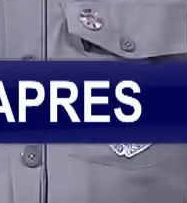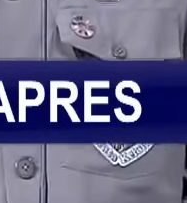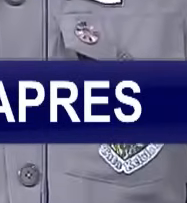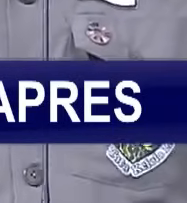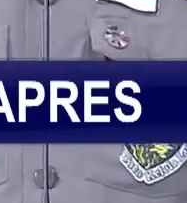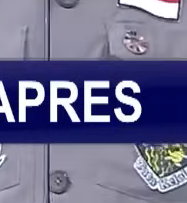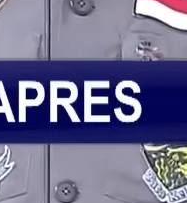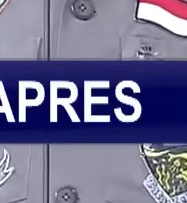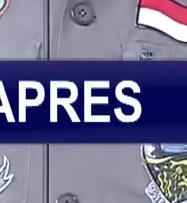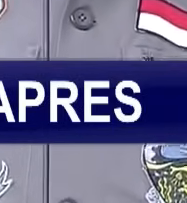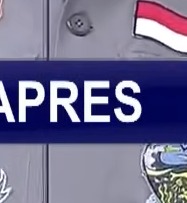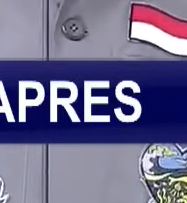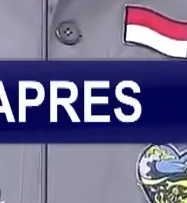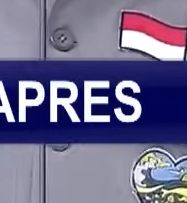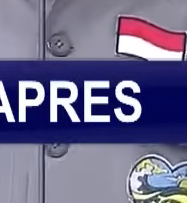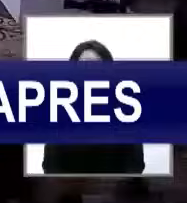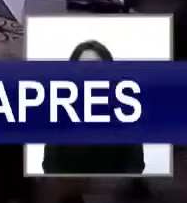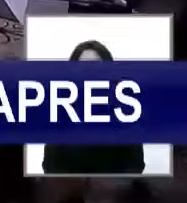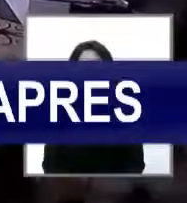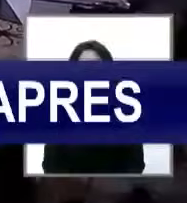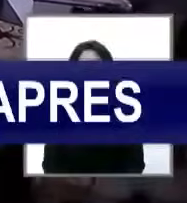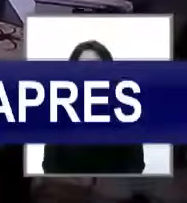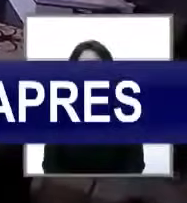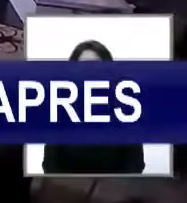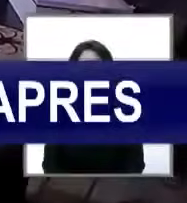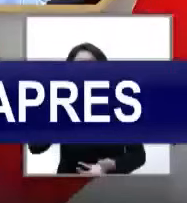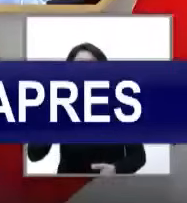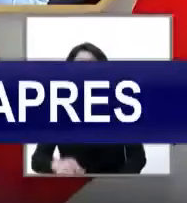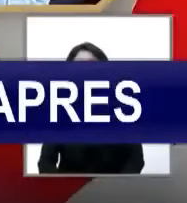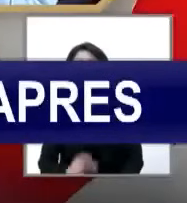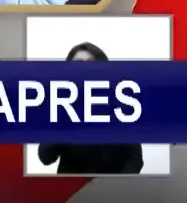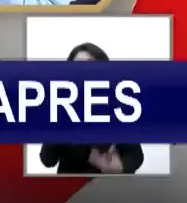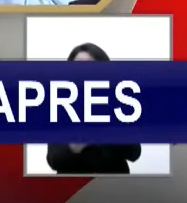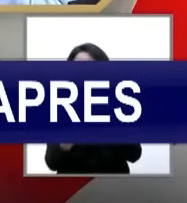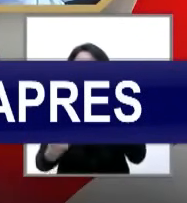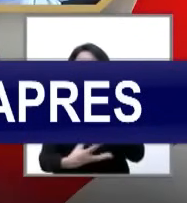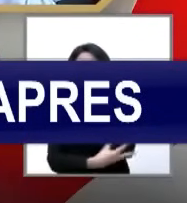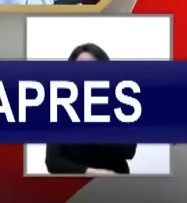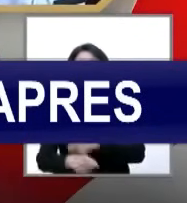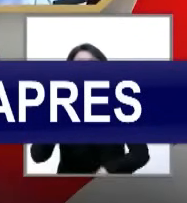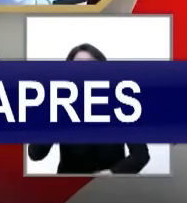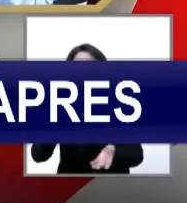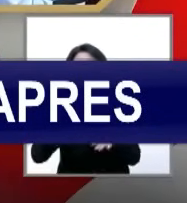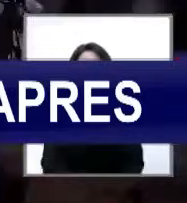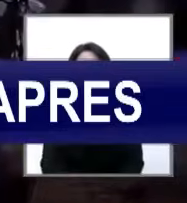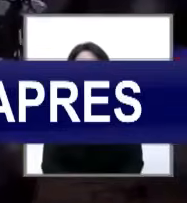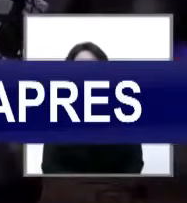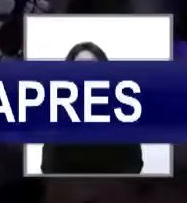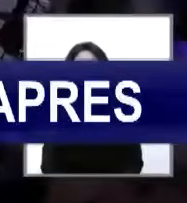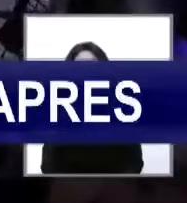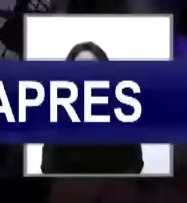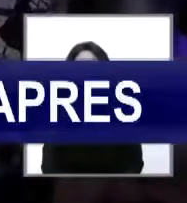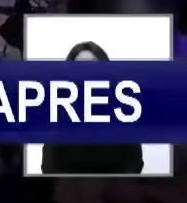gestur seolah-olah mencari sesuatu ditunjukkan Gibran Raka bum Raka debat ke pemilu presiden 2024